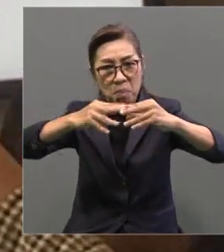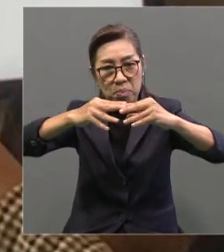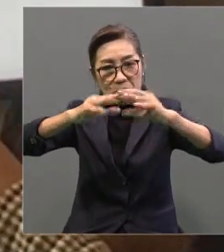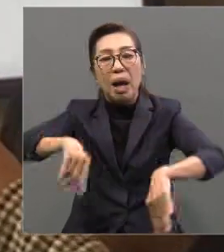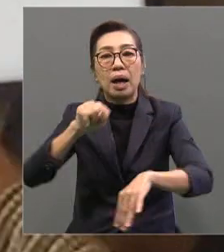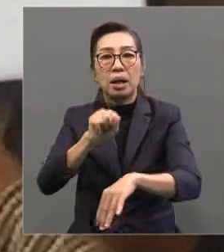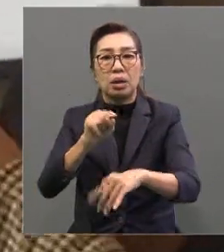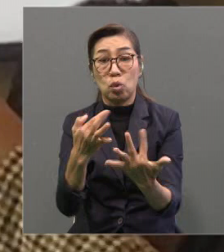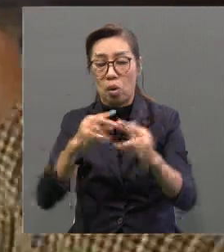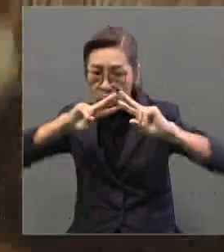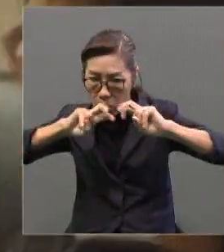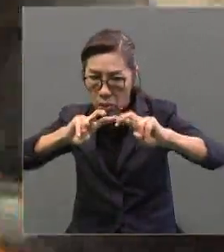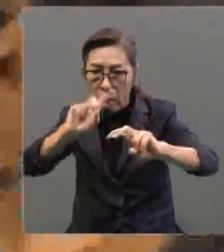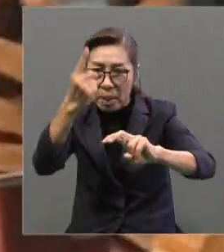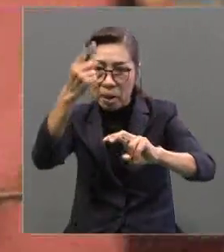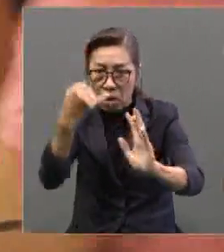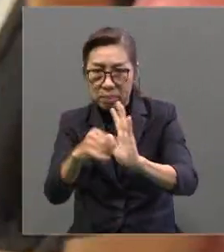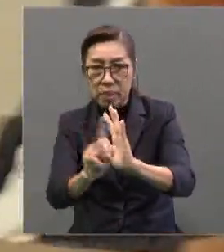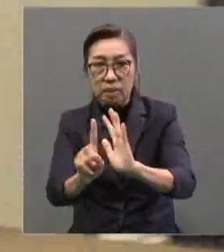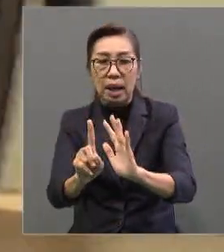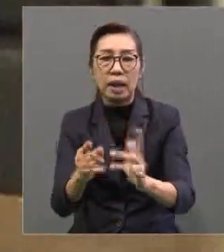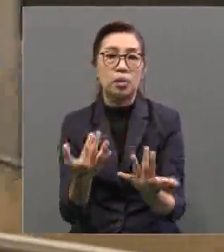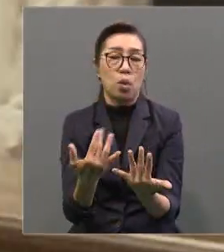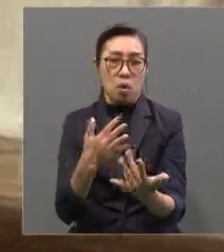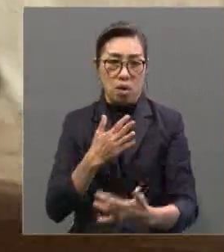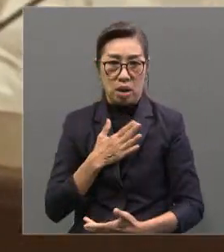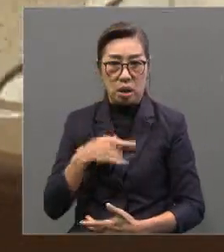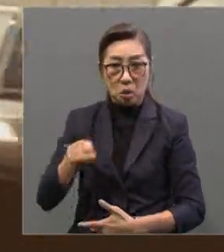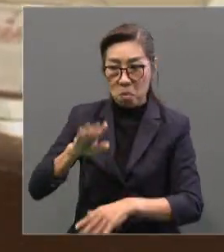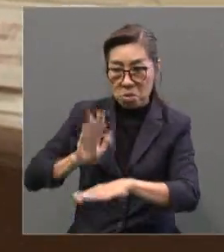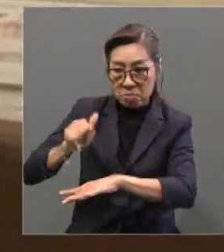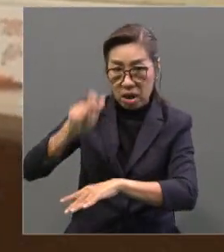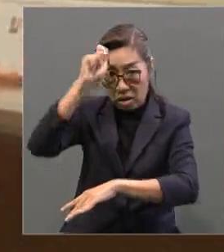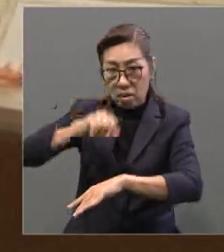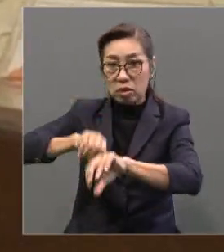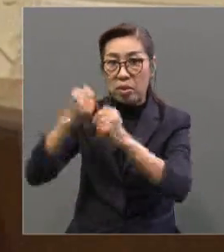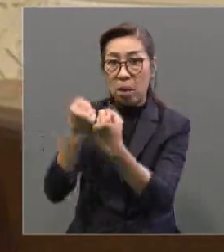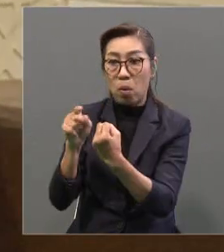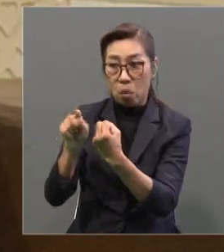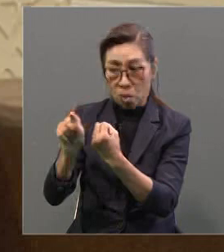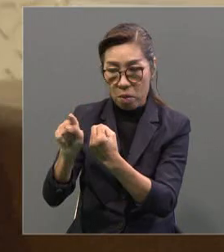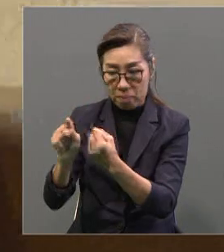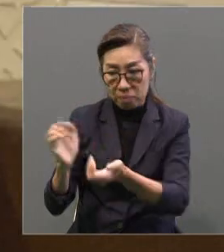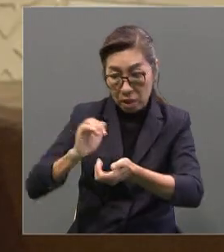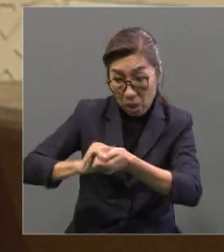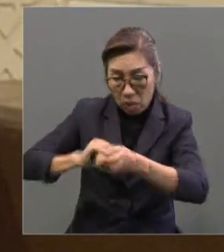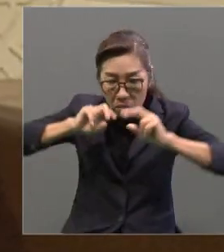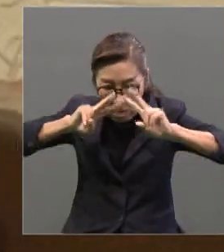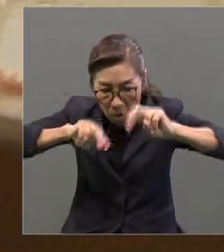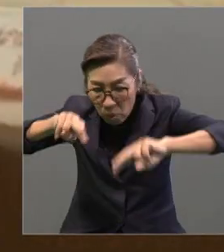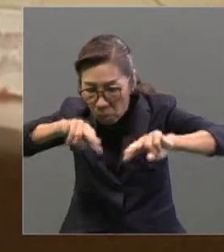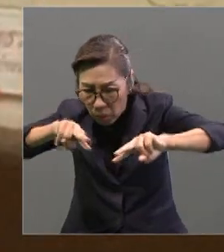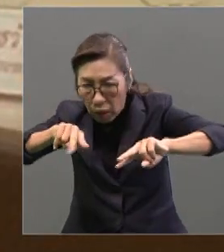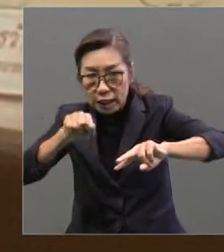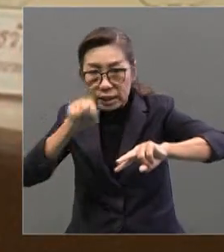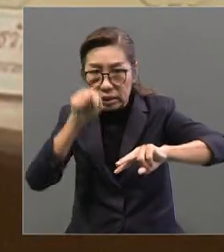อันนี้เราจะเดี๋ยวไปวิเคราะห์สาเหตุเบื้องลึกอีกทีนะครับก็เดี๋ยวร่วมกับทางผู้เชี่ยวชาญด้านวิศวกรรมศาสตร์ในประเทศไทยเนี่ยเพื่อไปสำรวจไอ้สาเหตุ